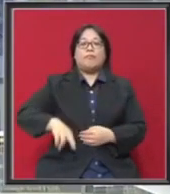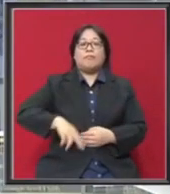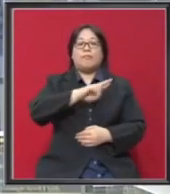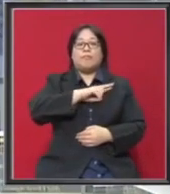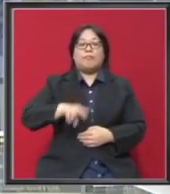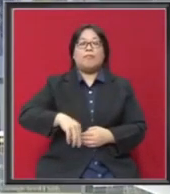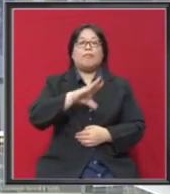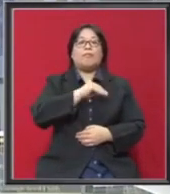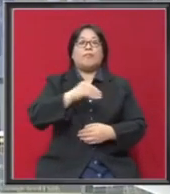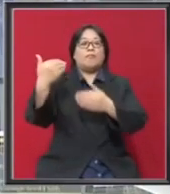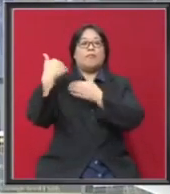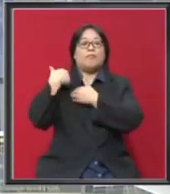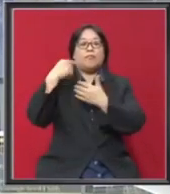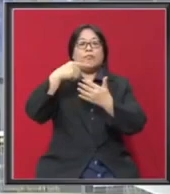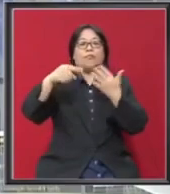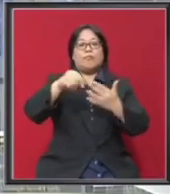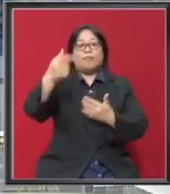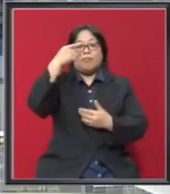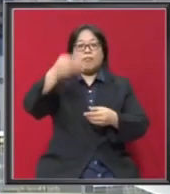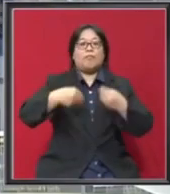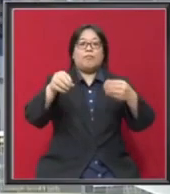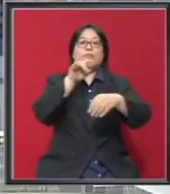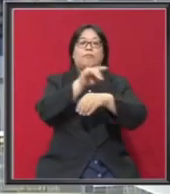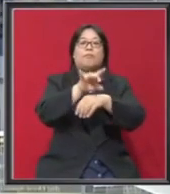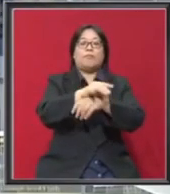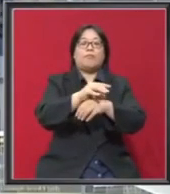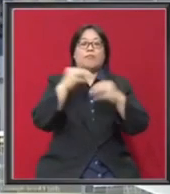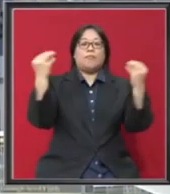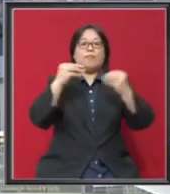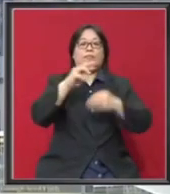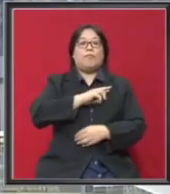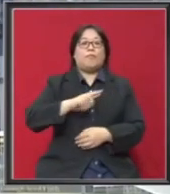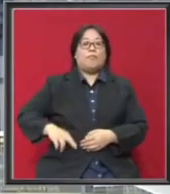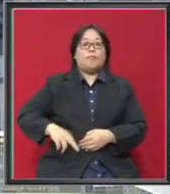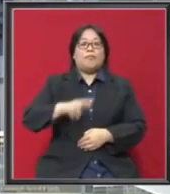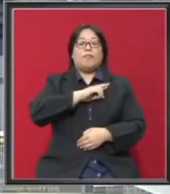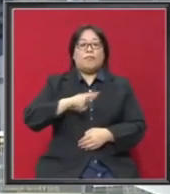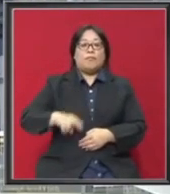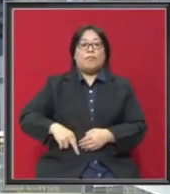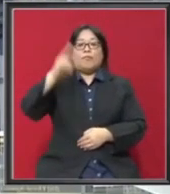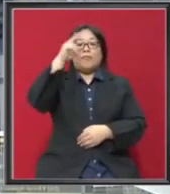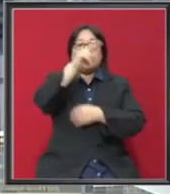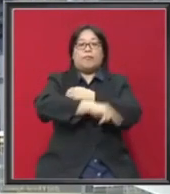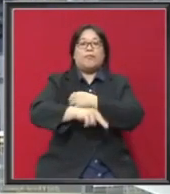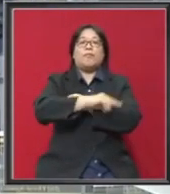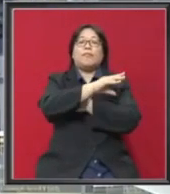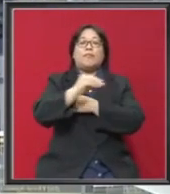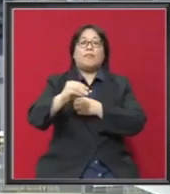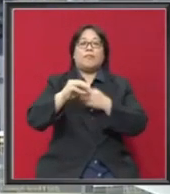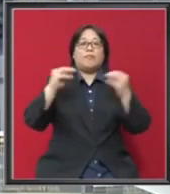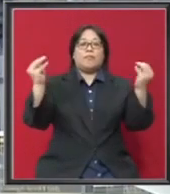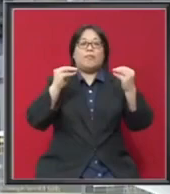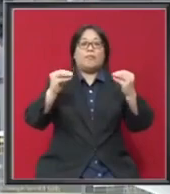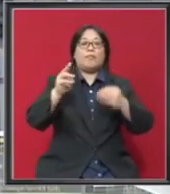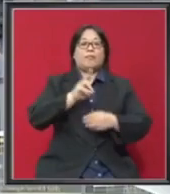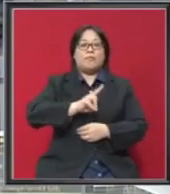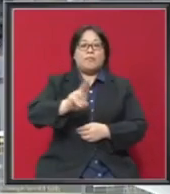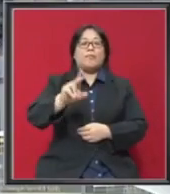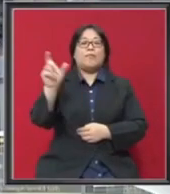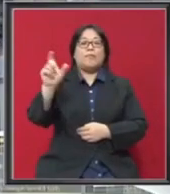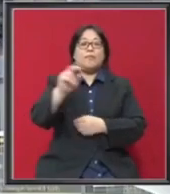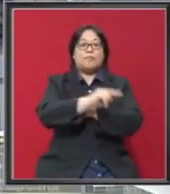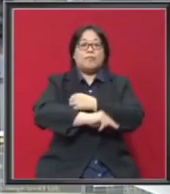dan berperan antara lain untuk memberi nasehat kepada majelis raja-raja kerajaan negeri dan juga majas agama Islam